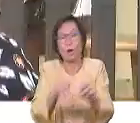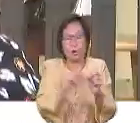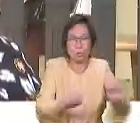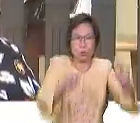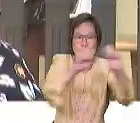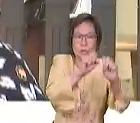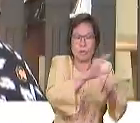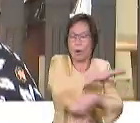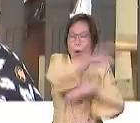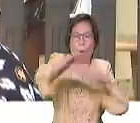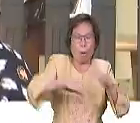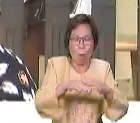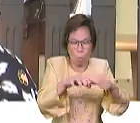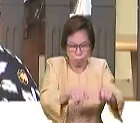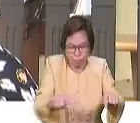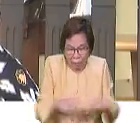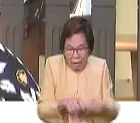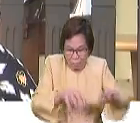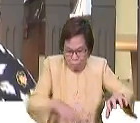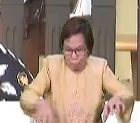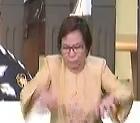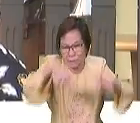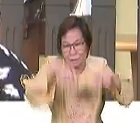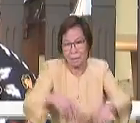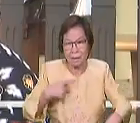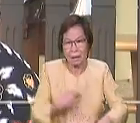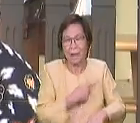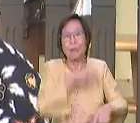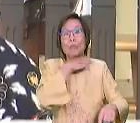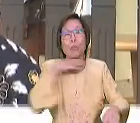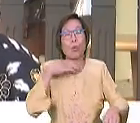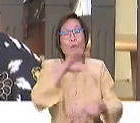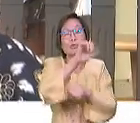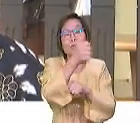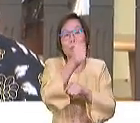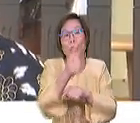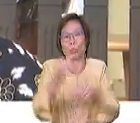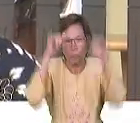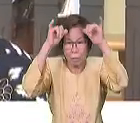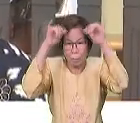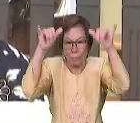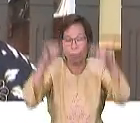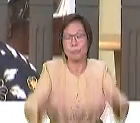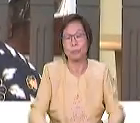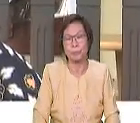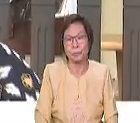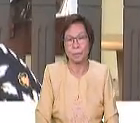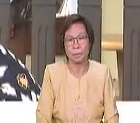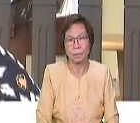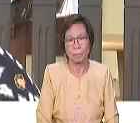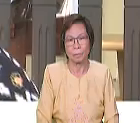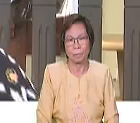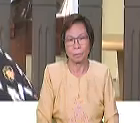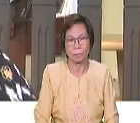ini. Pada hari pertama, kita akan korban lebih kurang dalam 10 ekor. Kemudian berikutnya, hari kedua lah,